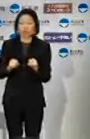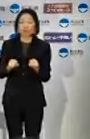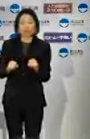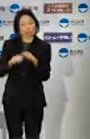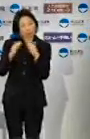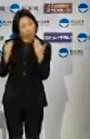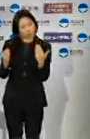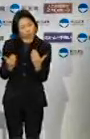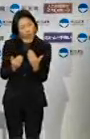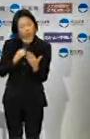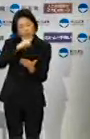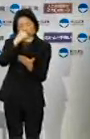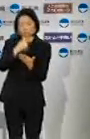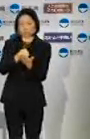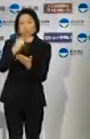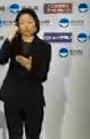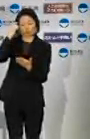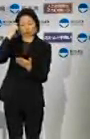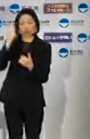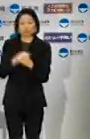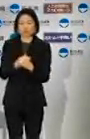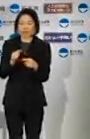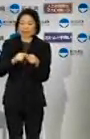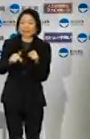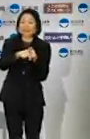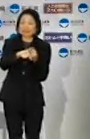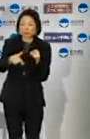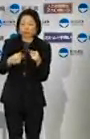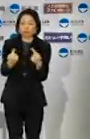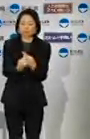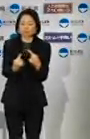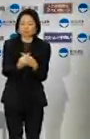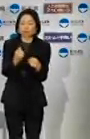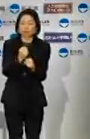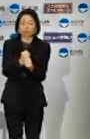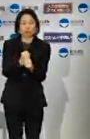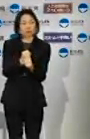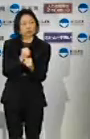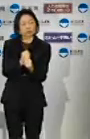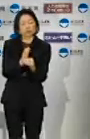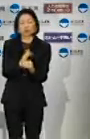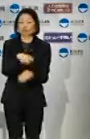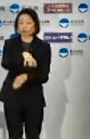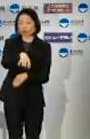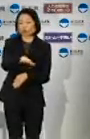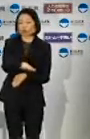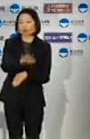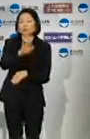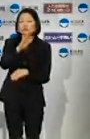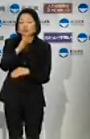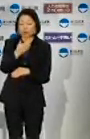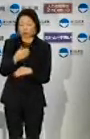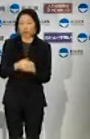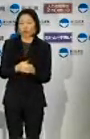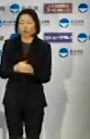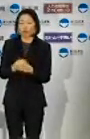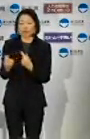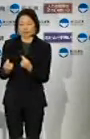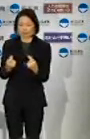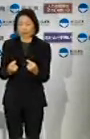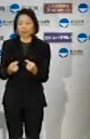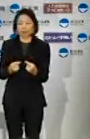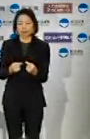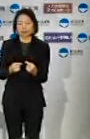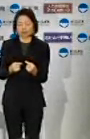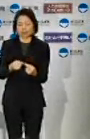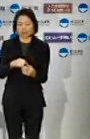出来上がってると思うんですが、確かにまだ一部まだ改良が続いているところがありますが、それはもう着実に仕上げ